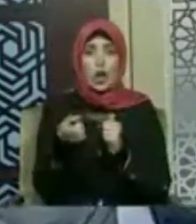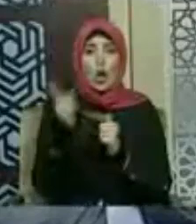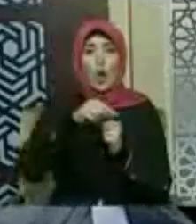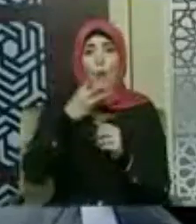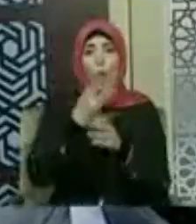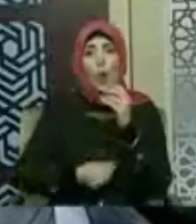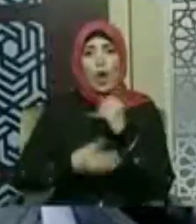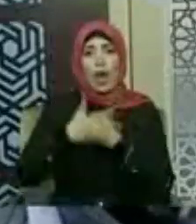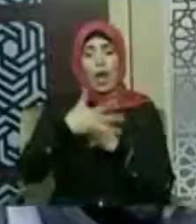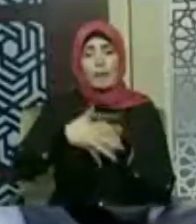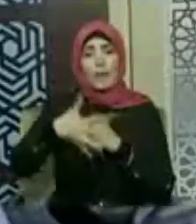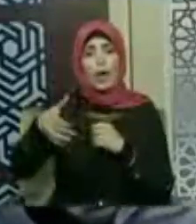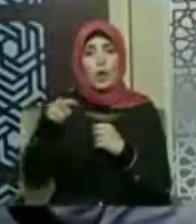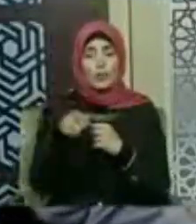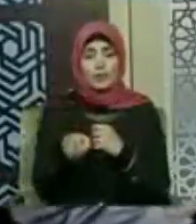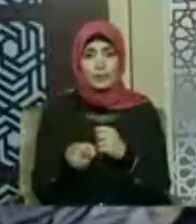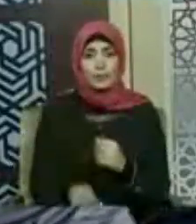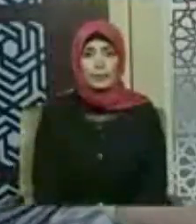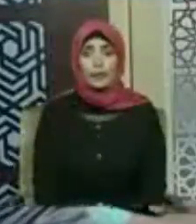وأبناؤهم